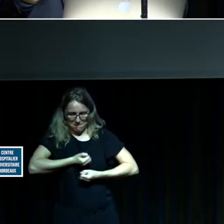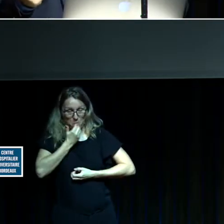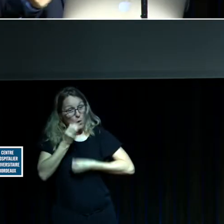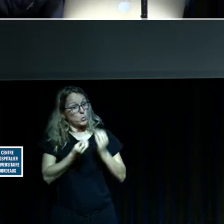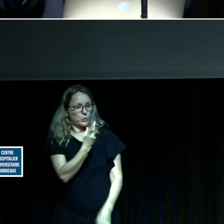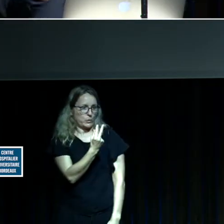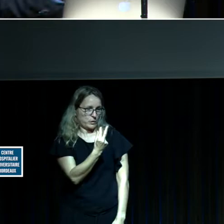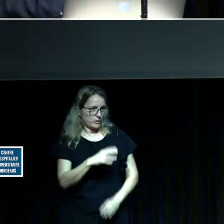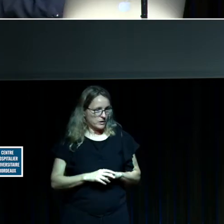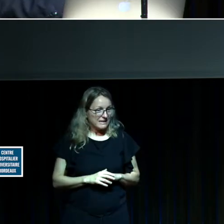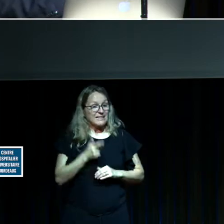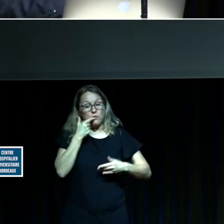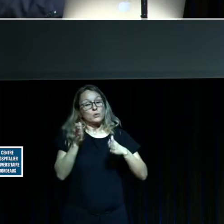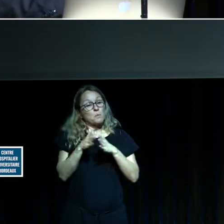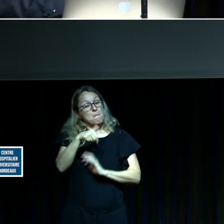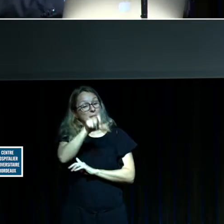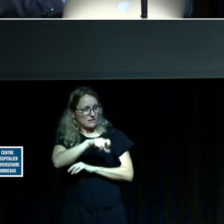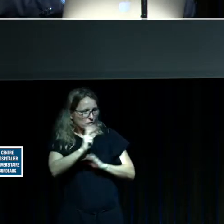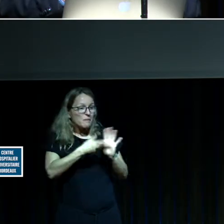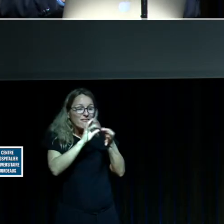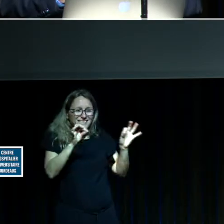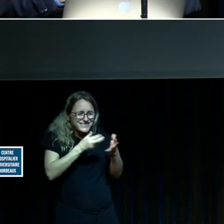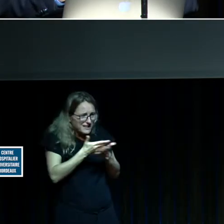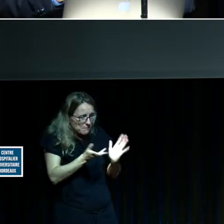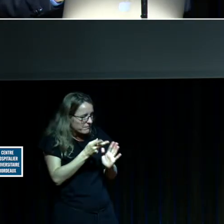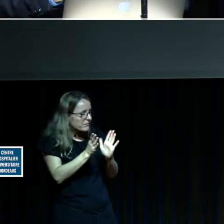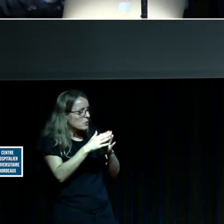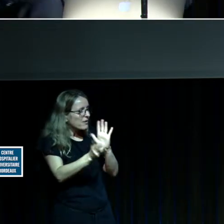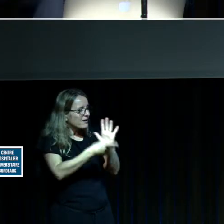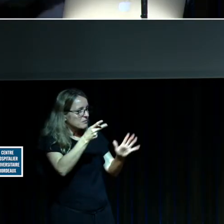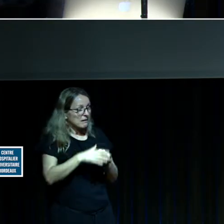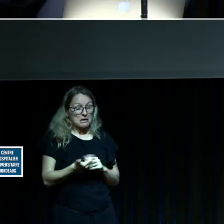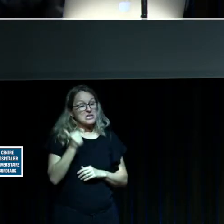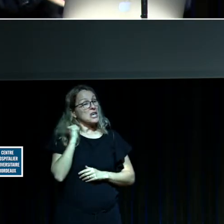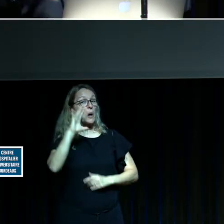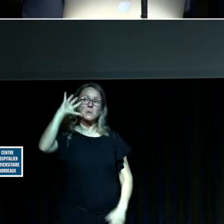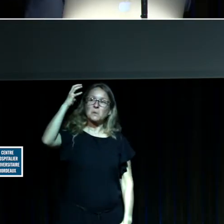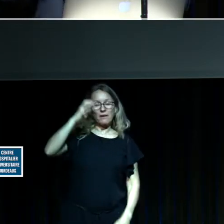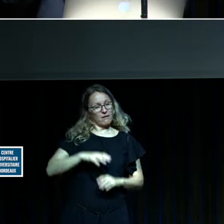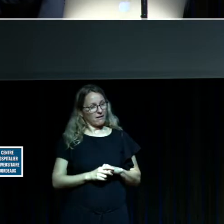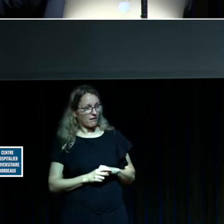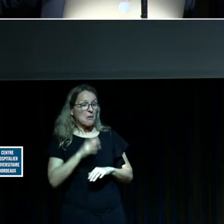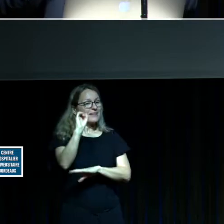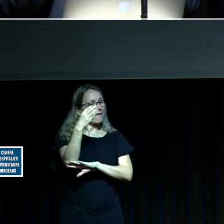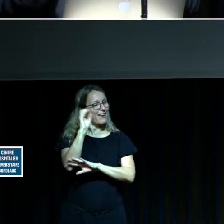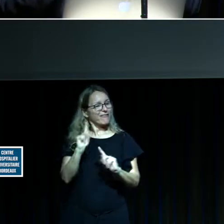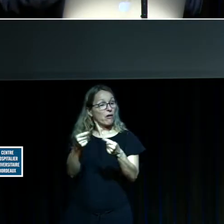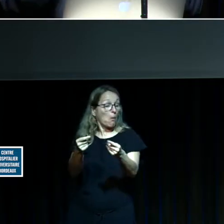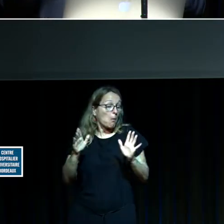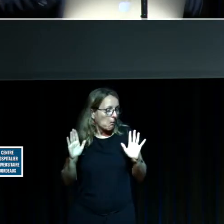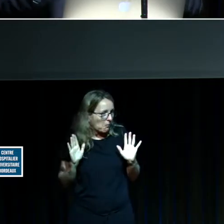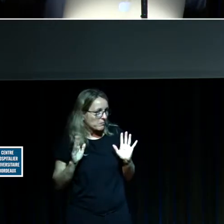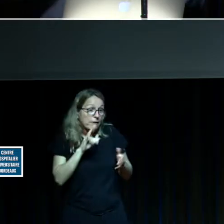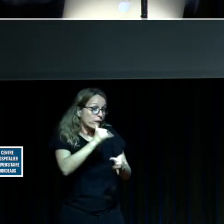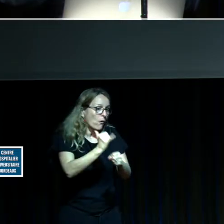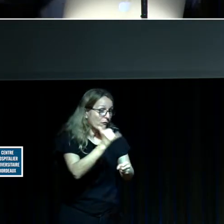les deux. Et donc là, on va demander à la personne de répéter une phrase simple. Hier, il faisait beau, je suis allé au Cap Ferré. C'est pas